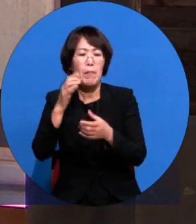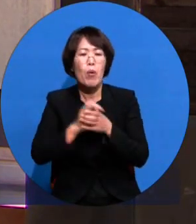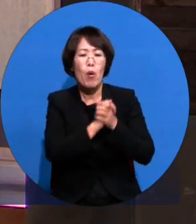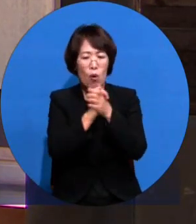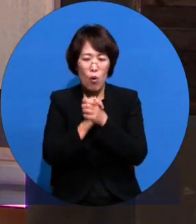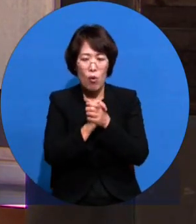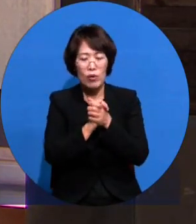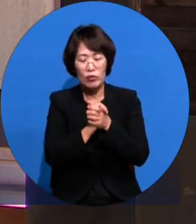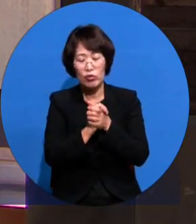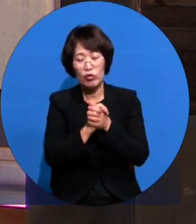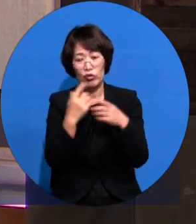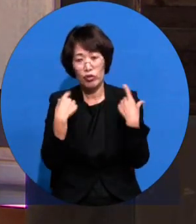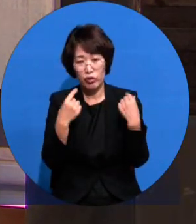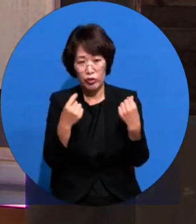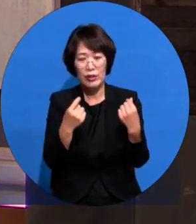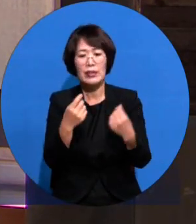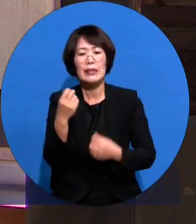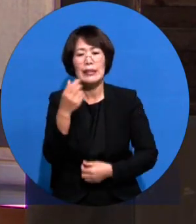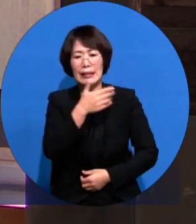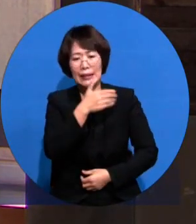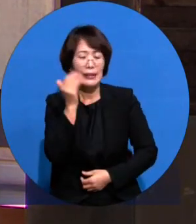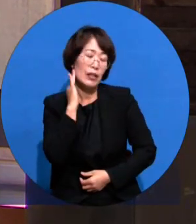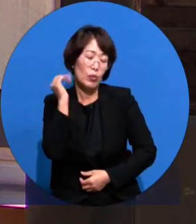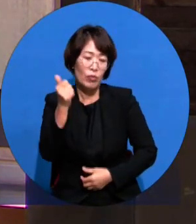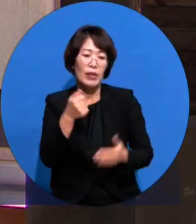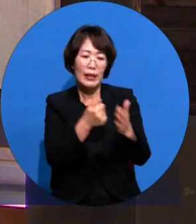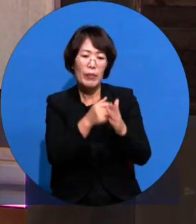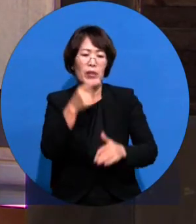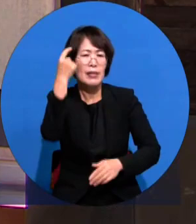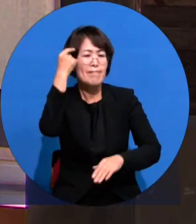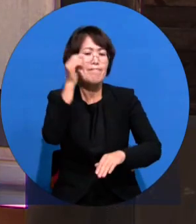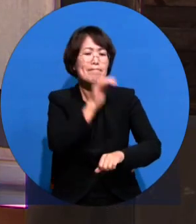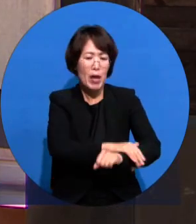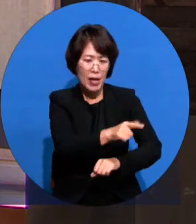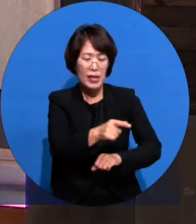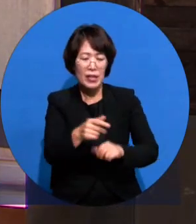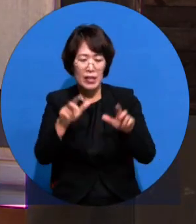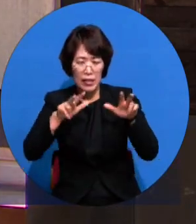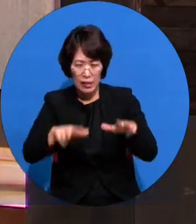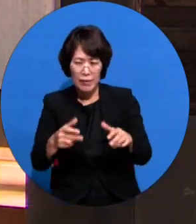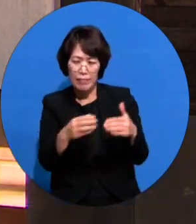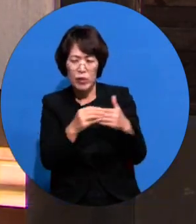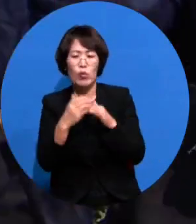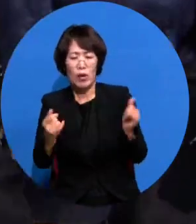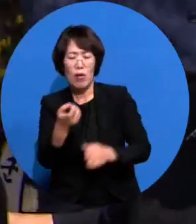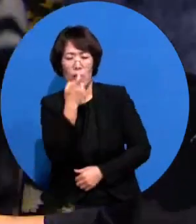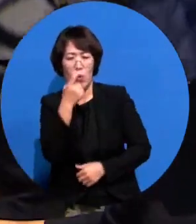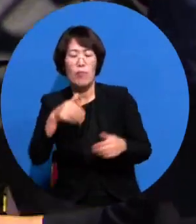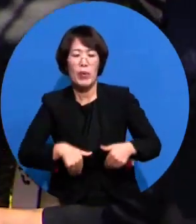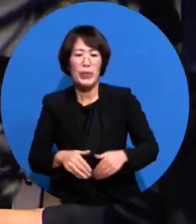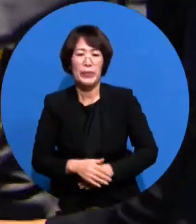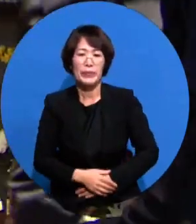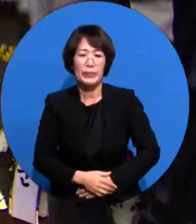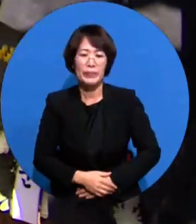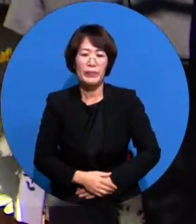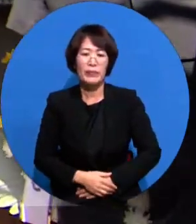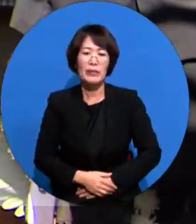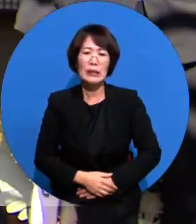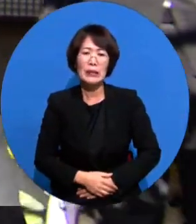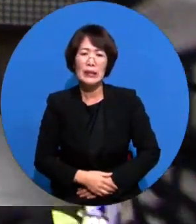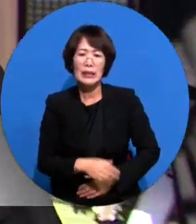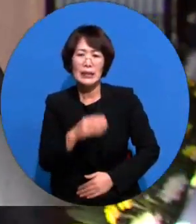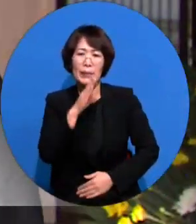유지했던 그런 대통령이시기 때문에 그때의 지혜를 지금 지도자들이 배워야 합니다. 악화되고